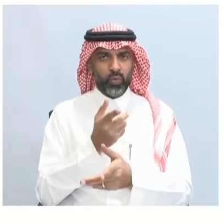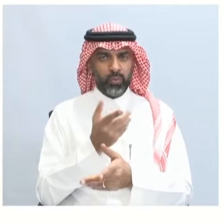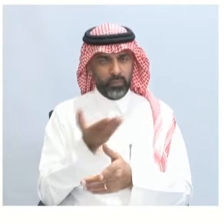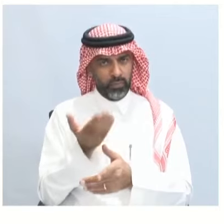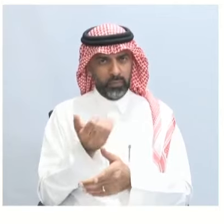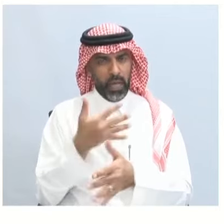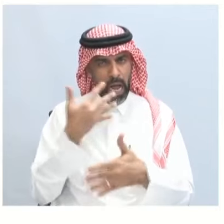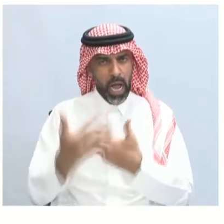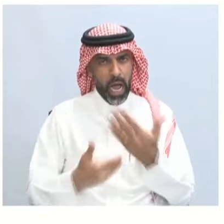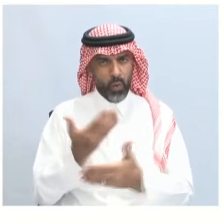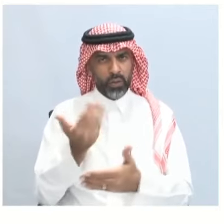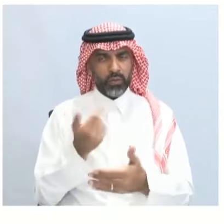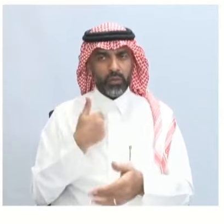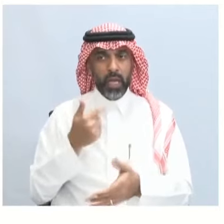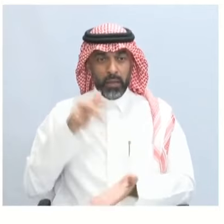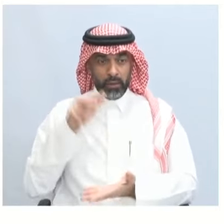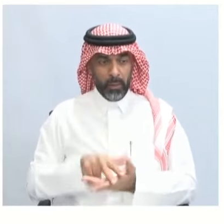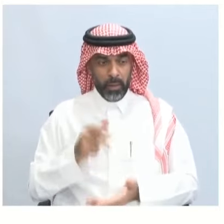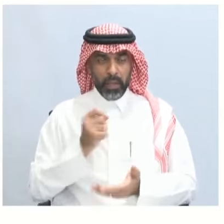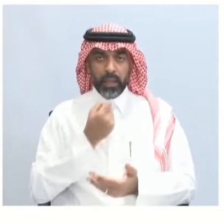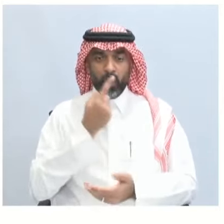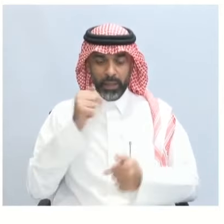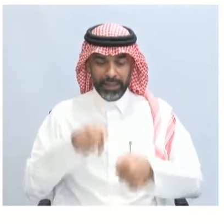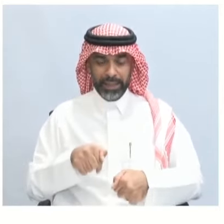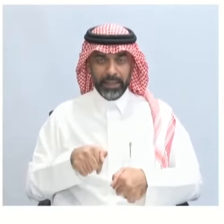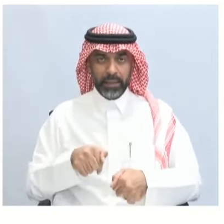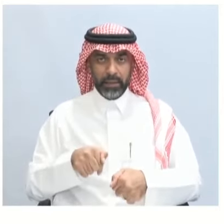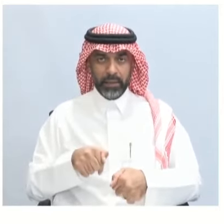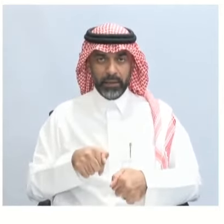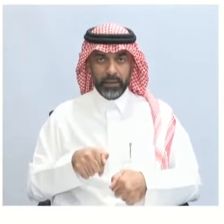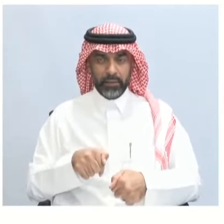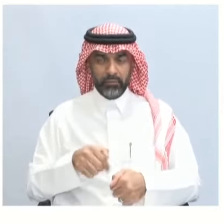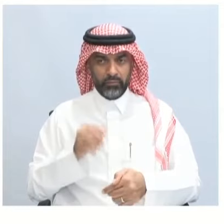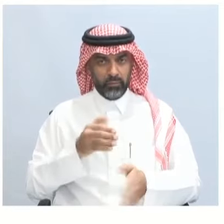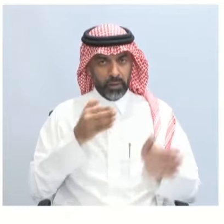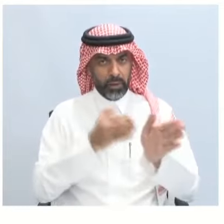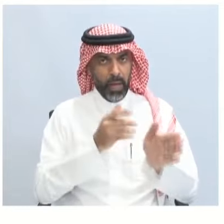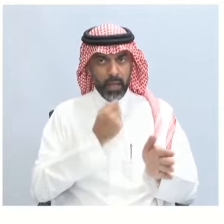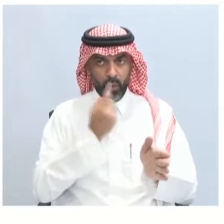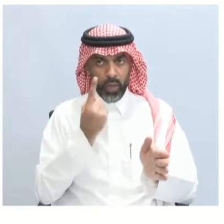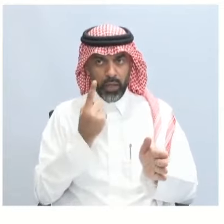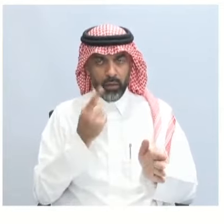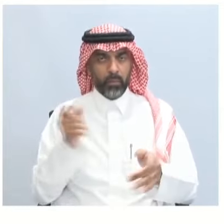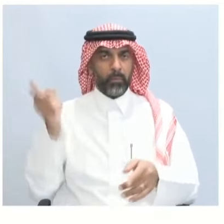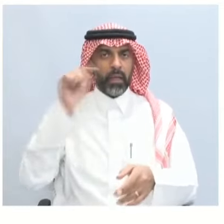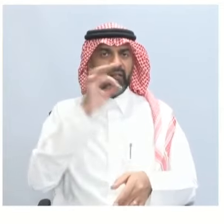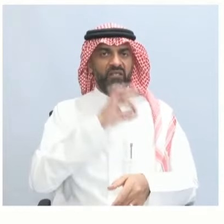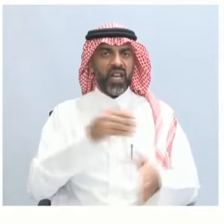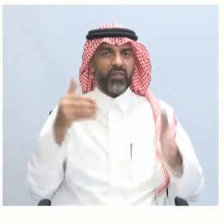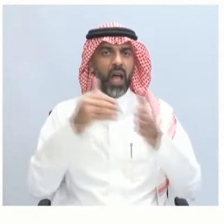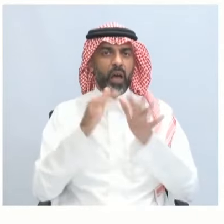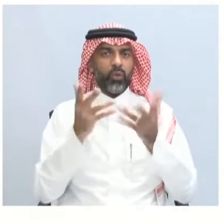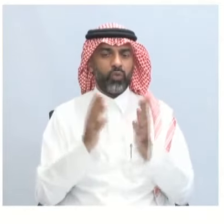اريد نتائج التوحيد في الاخره نتائج التوحيد في الاخره